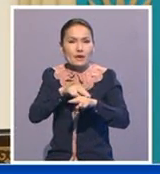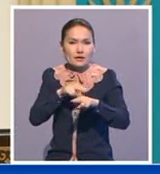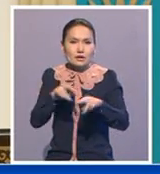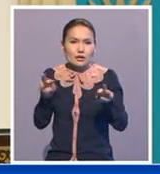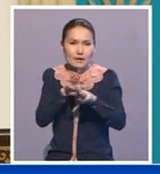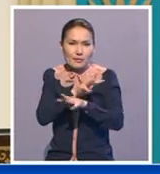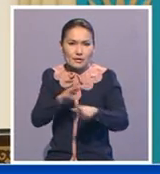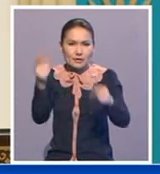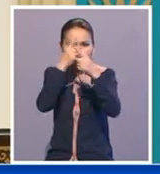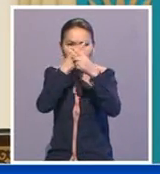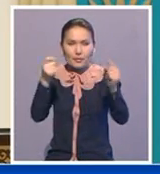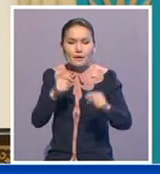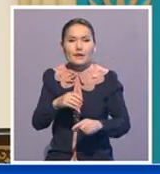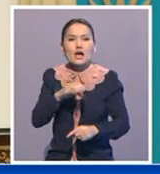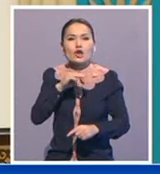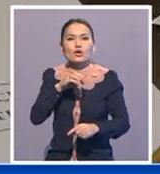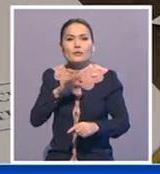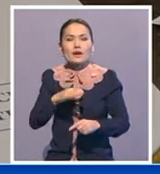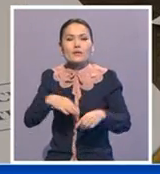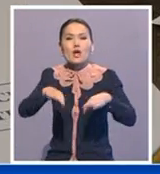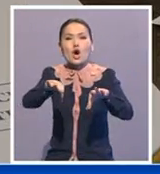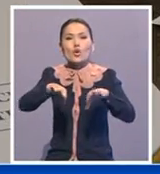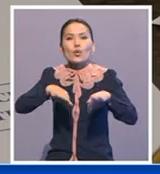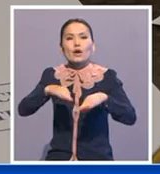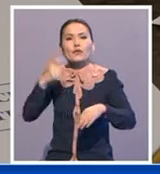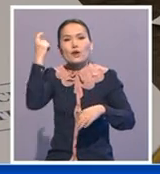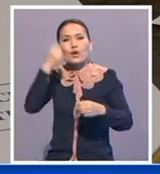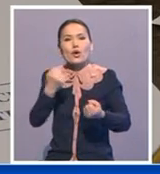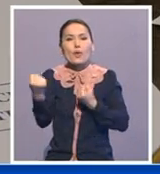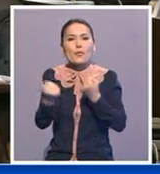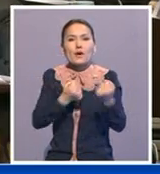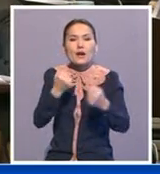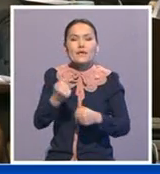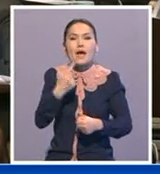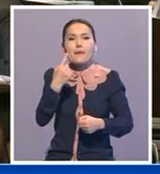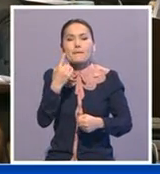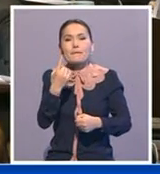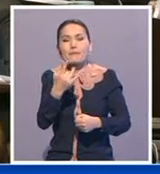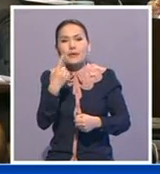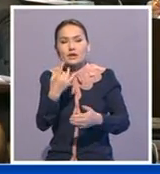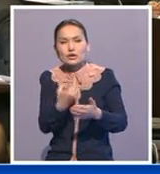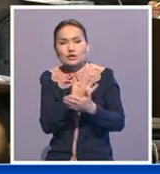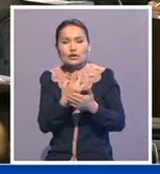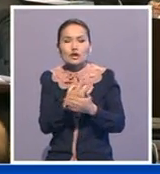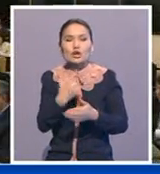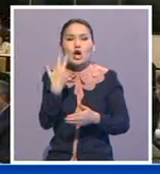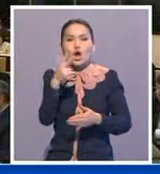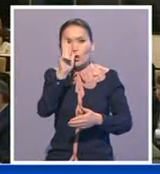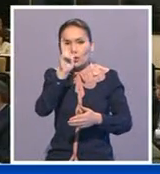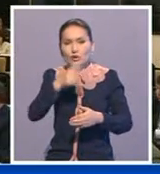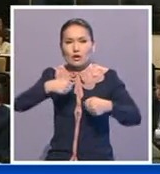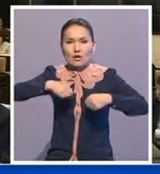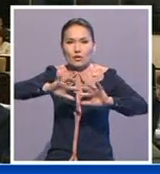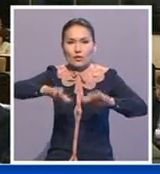орынбасары мәлімдеді. Ерлан Тұрғынбаевтың айтуынша, көлікті мас күйінде басқарған адам бірінші рет ұсталса, 3 жылға дейін жүргізуші құқығынан айыру